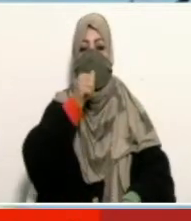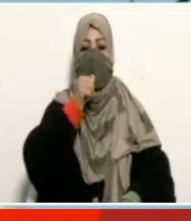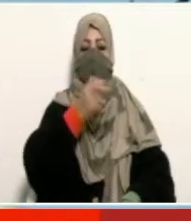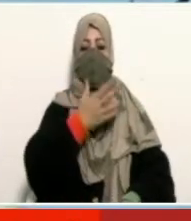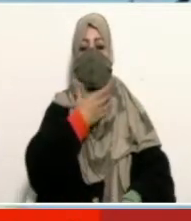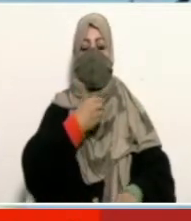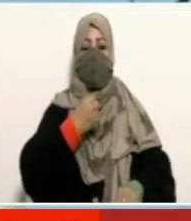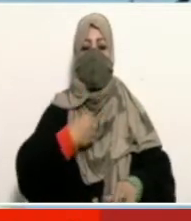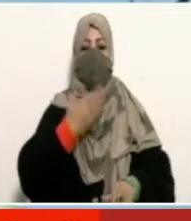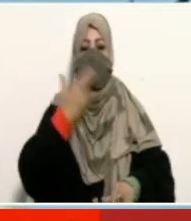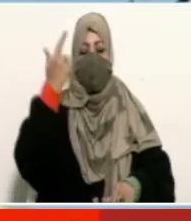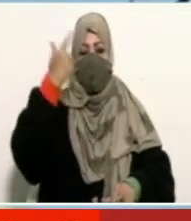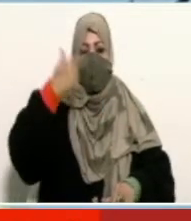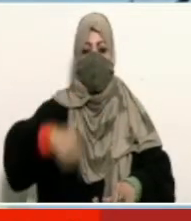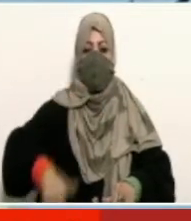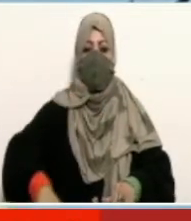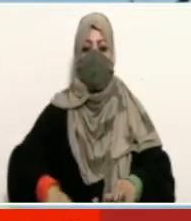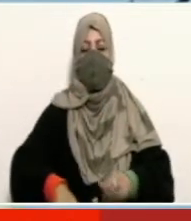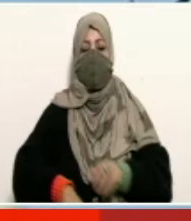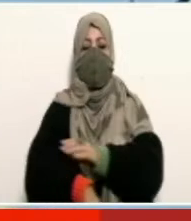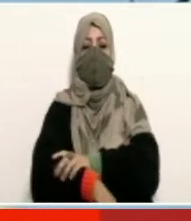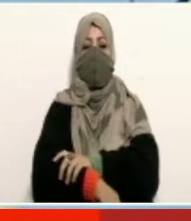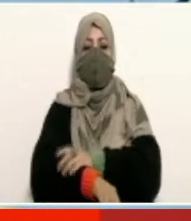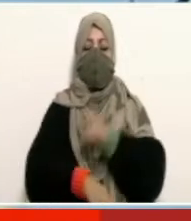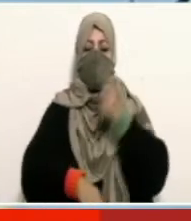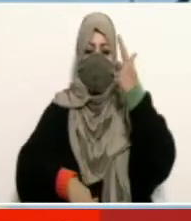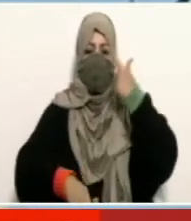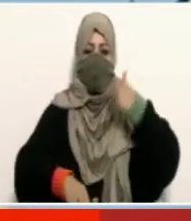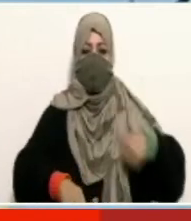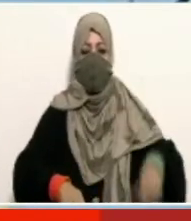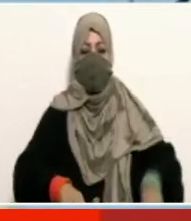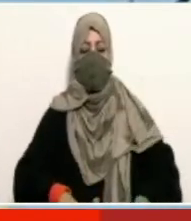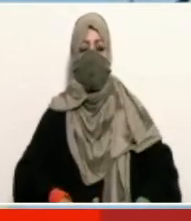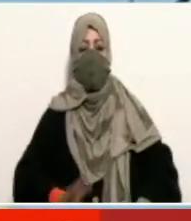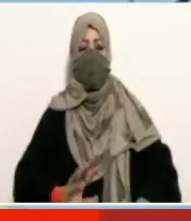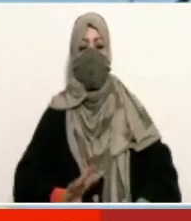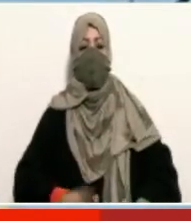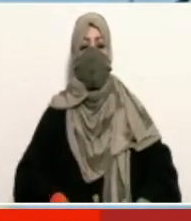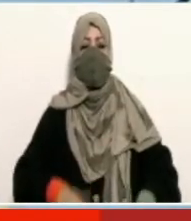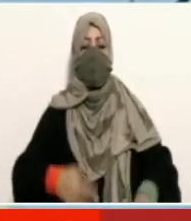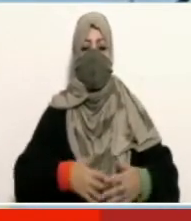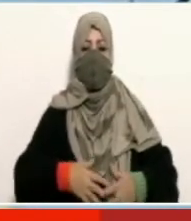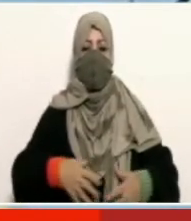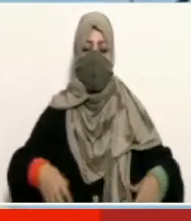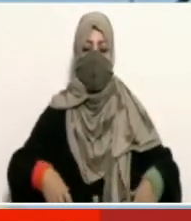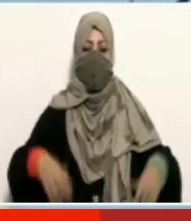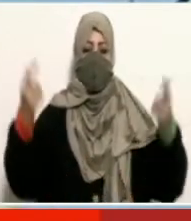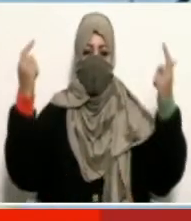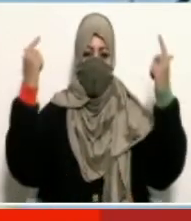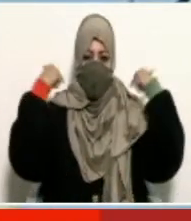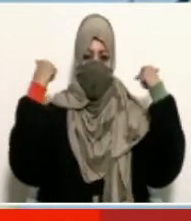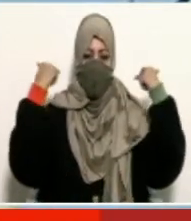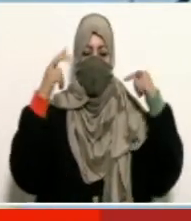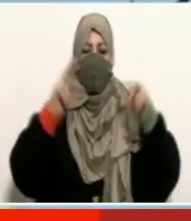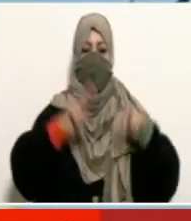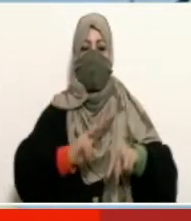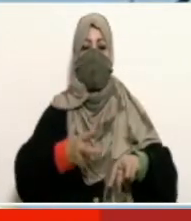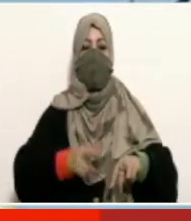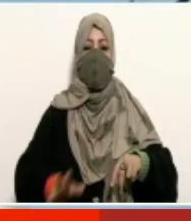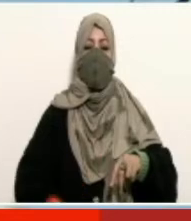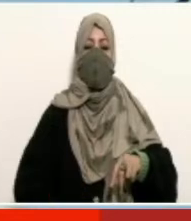الأيمن وكذلك العضد الأيمن والبطن وظهرا وكذلك الرجل اليمنى إلى العقبين